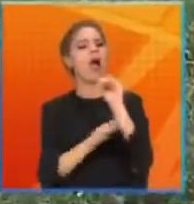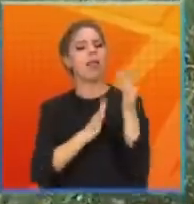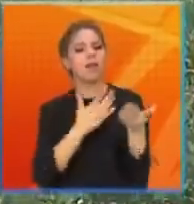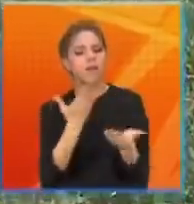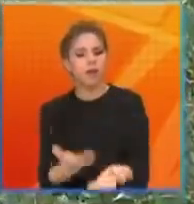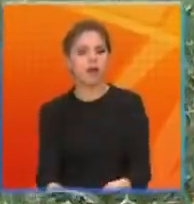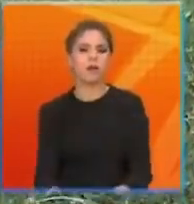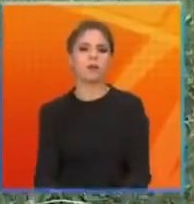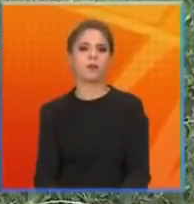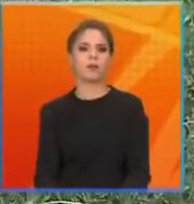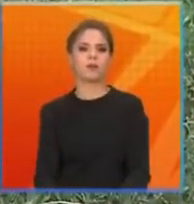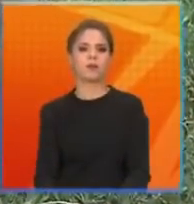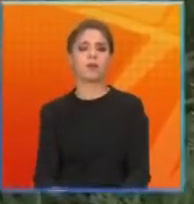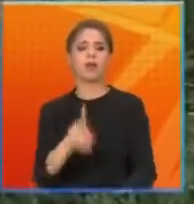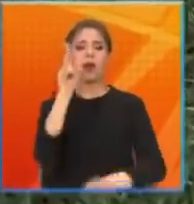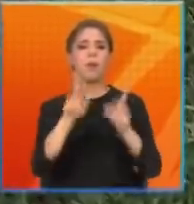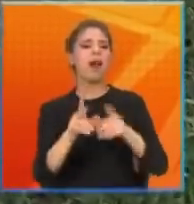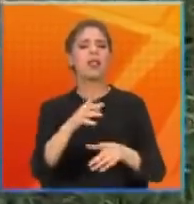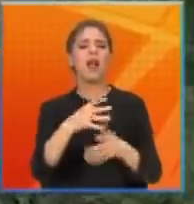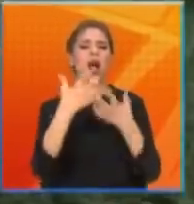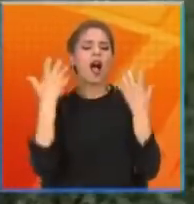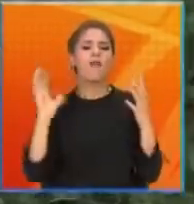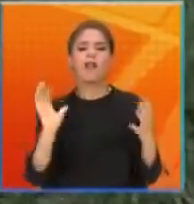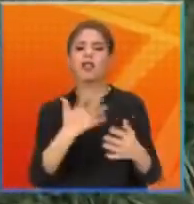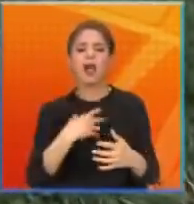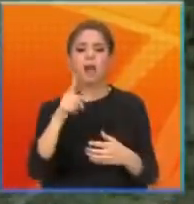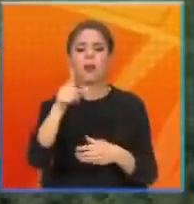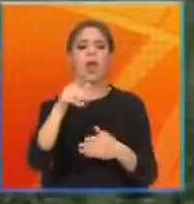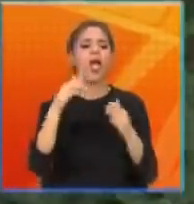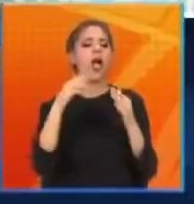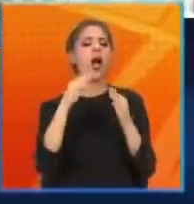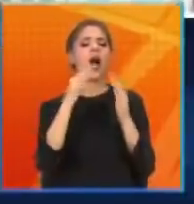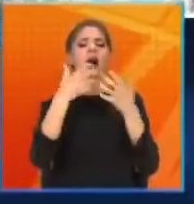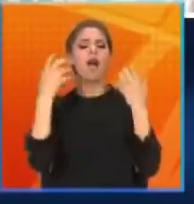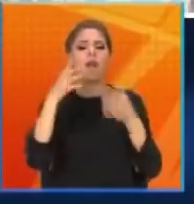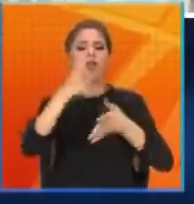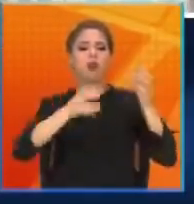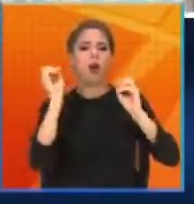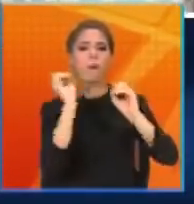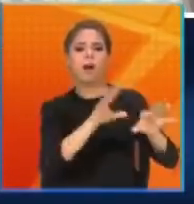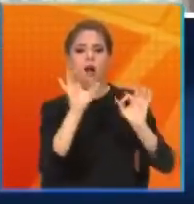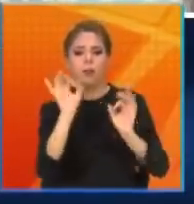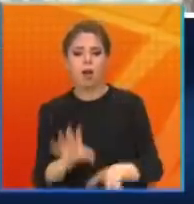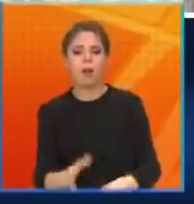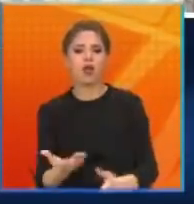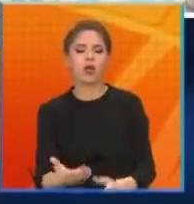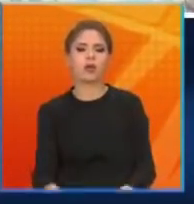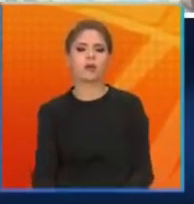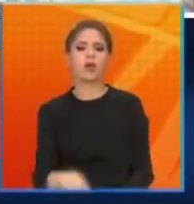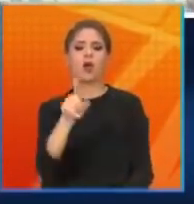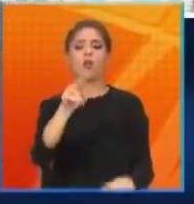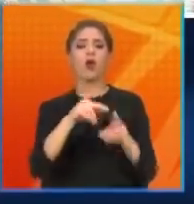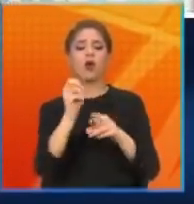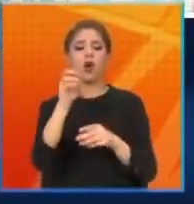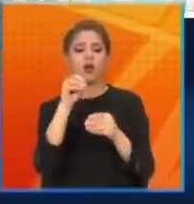hayattaydılar. Kimi hayvan sahipleri evcil hayvanlarını sokağa bırakmaya başladı. Bu virüs ailesinin içine farklı farklı koronavirüs